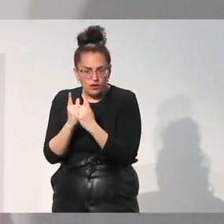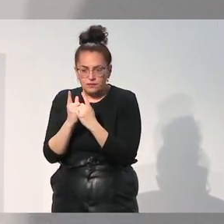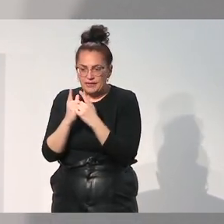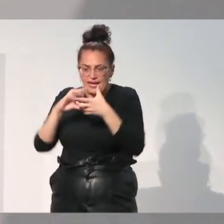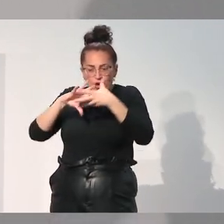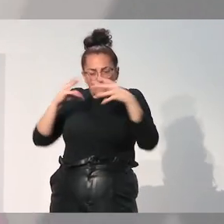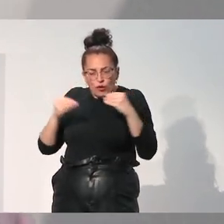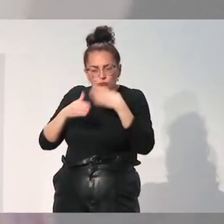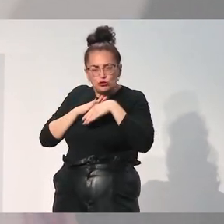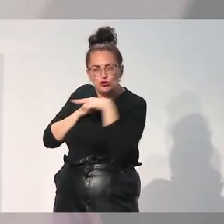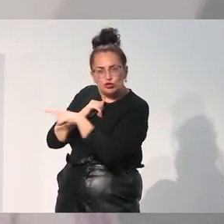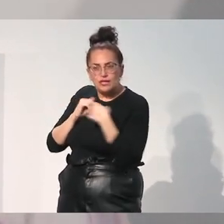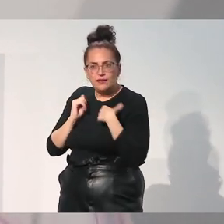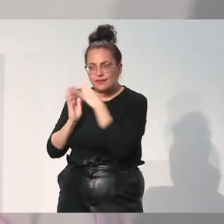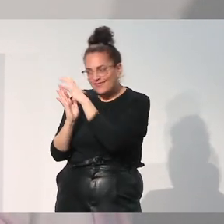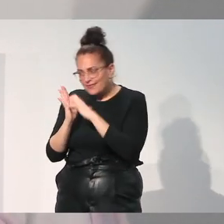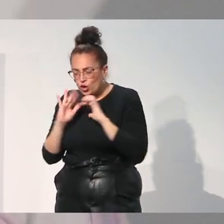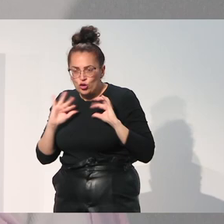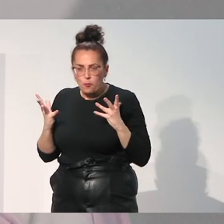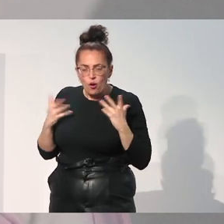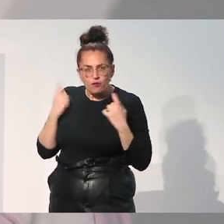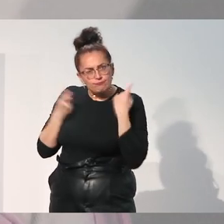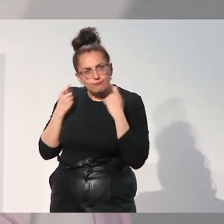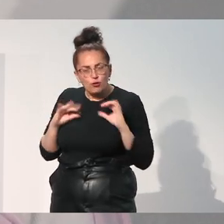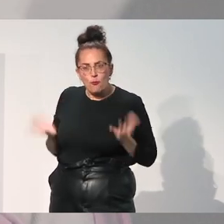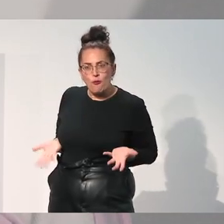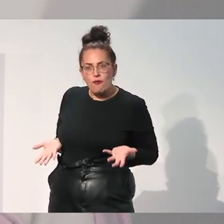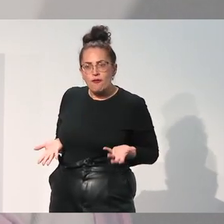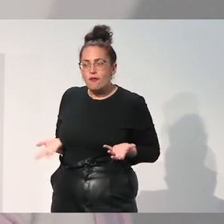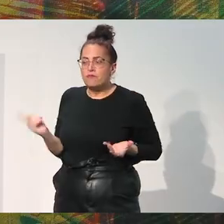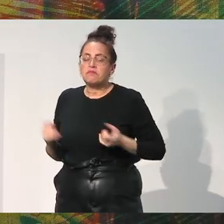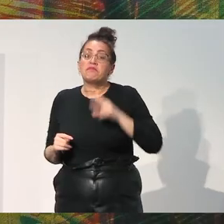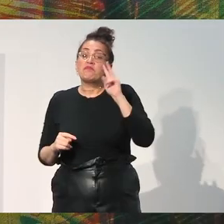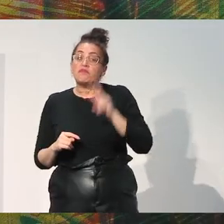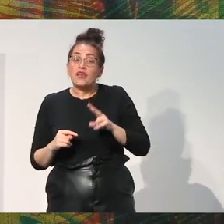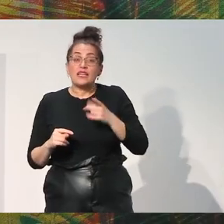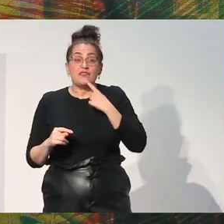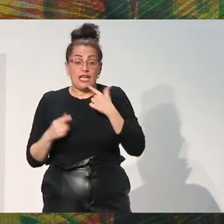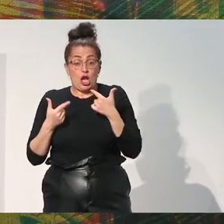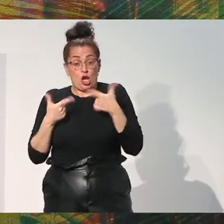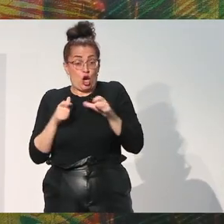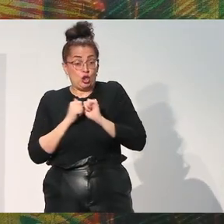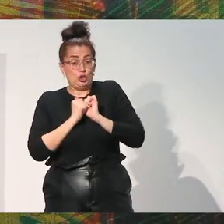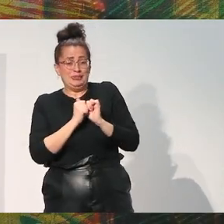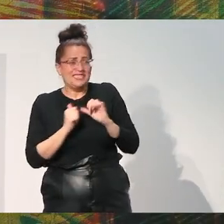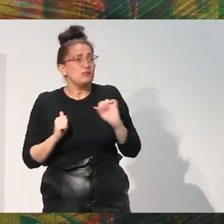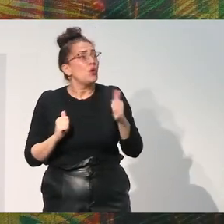forme de ce récit ? Je crois que la forme est commandée par la question de la langue.